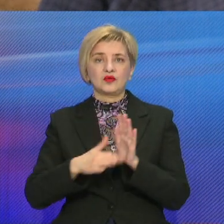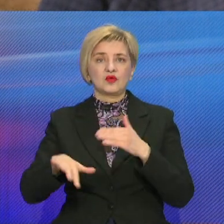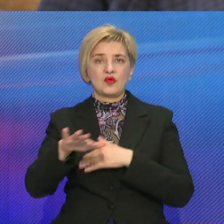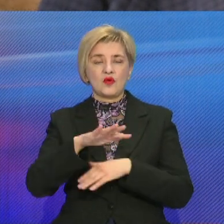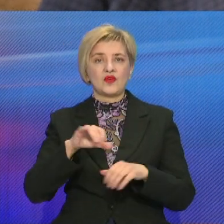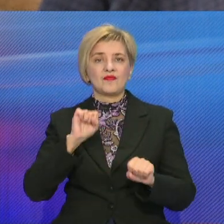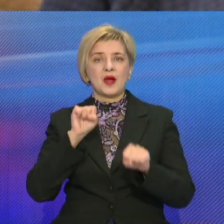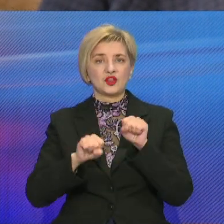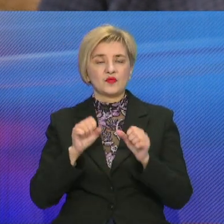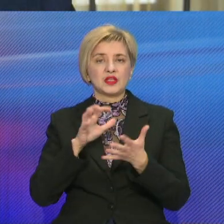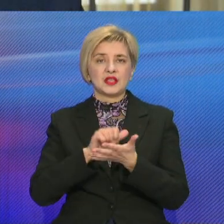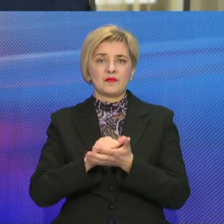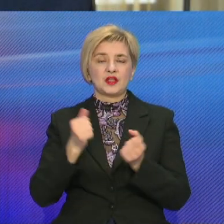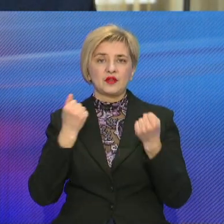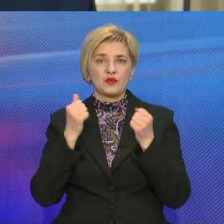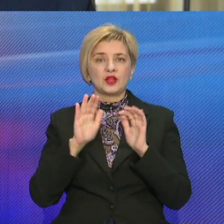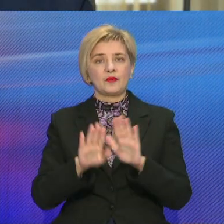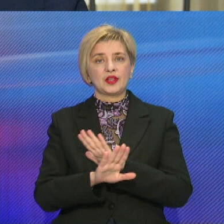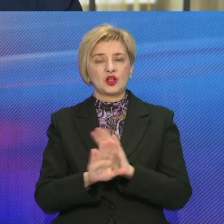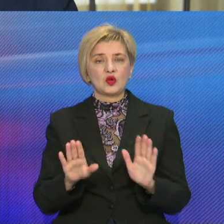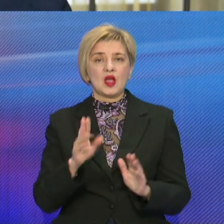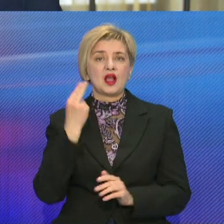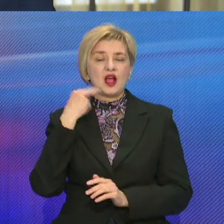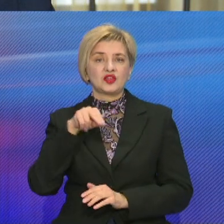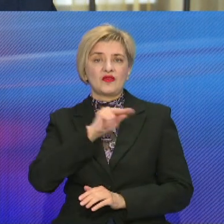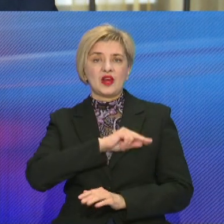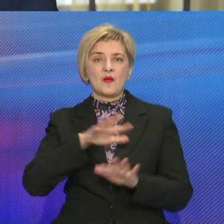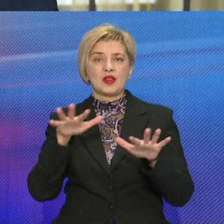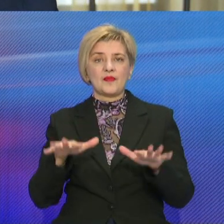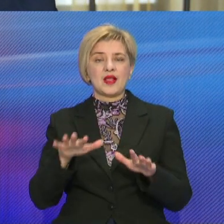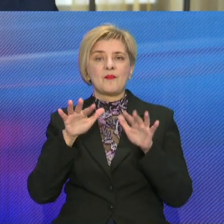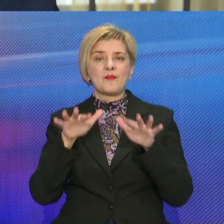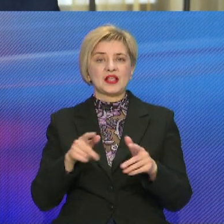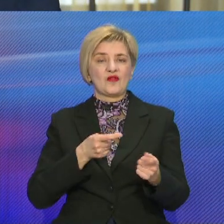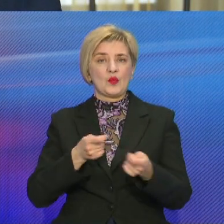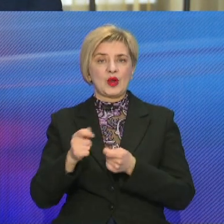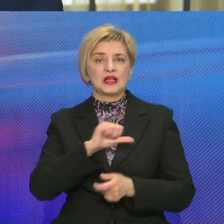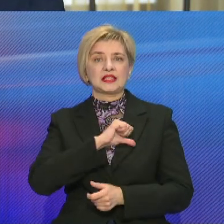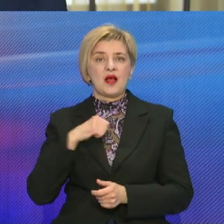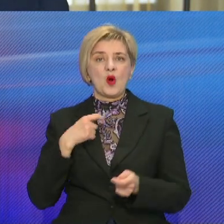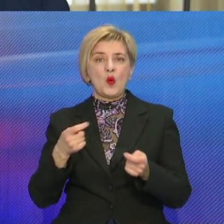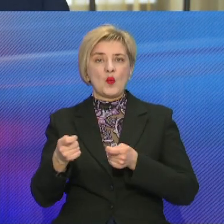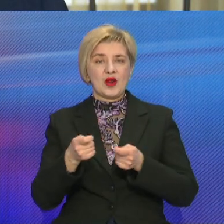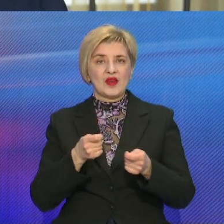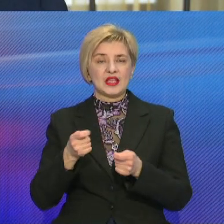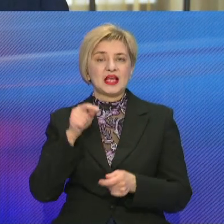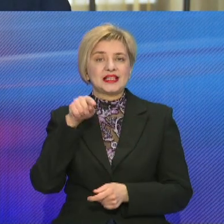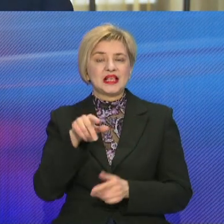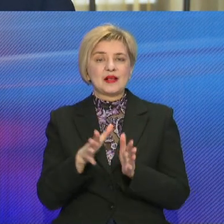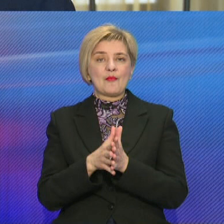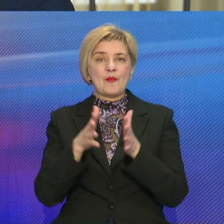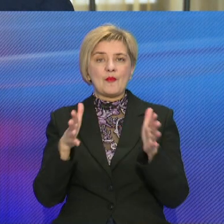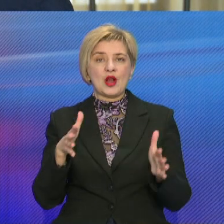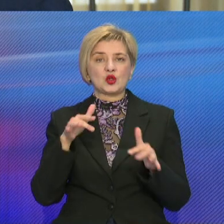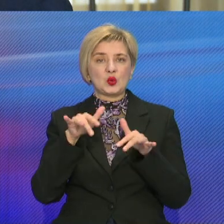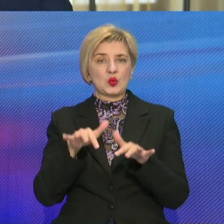заниматься спортом и не только. Качественная работа на местах местного управления, самоуправления. Здесь большую роль